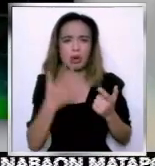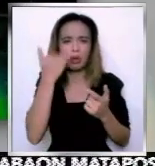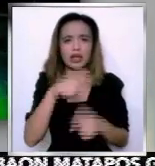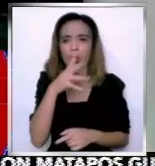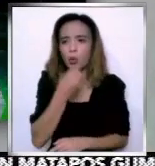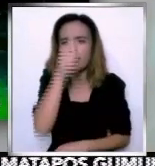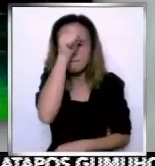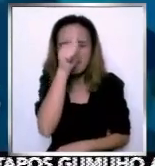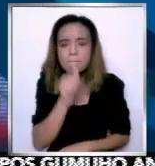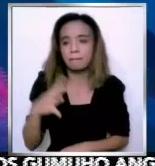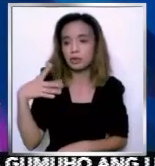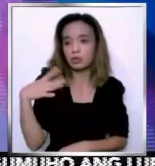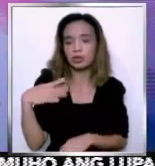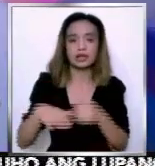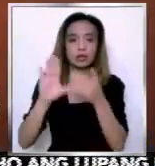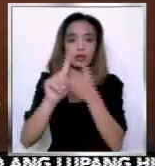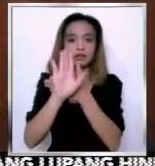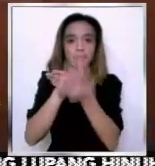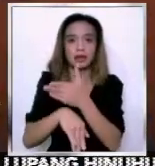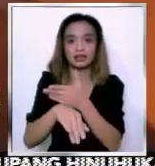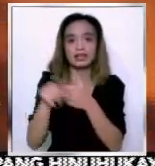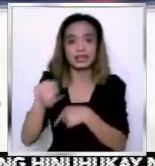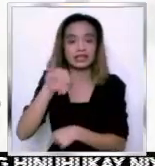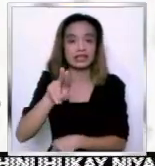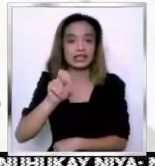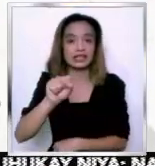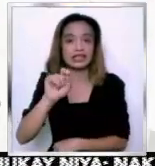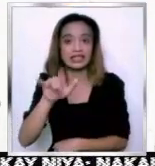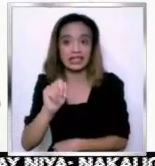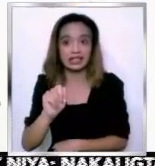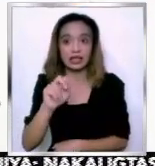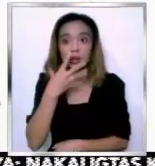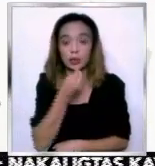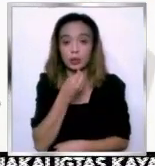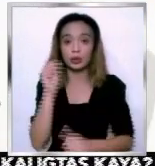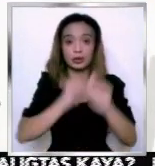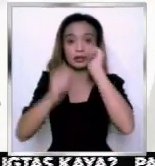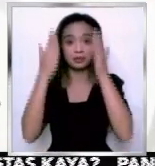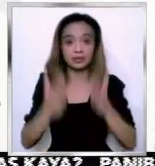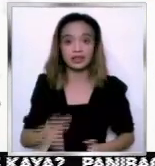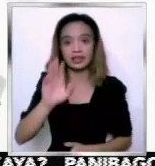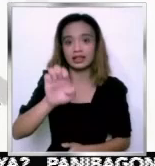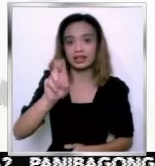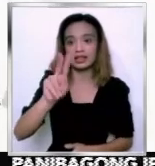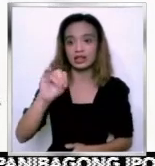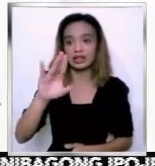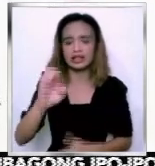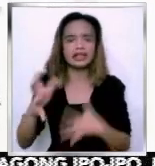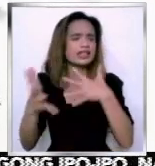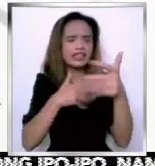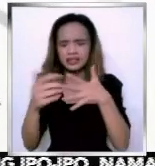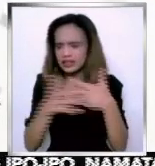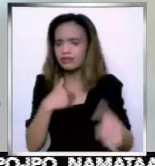nag-abang sa pagbabalik ng kanilang idol. Isa na rito ang Kapuso actress na si Eunice Lagusad. Kahit daw gaano katagal